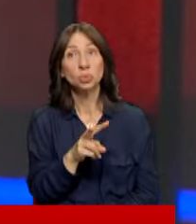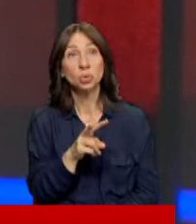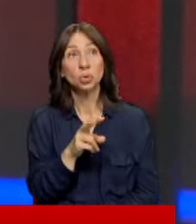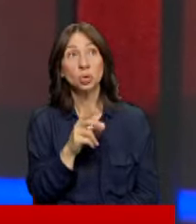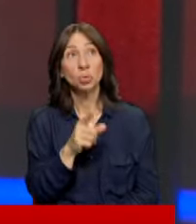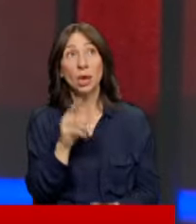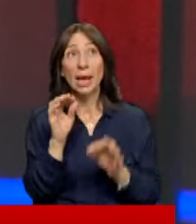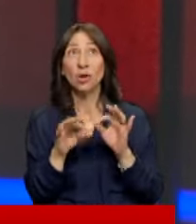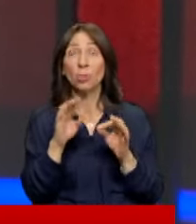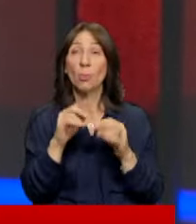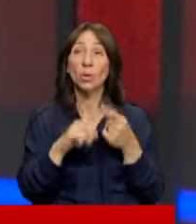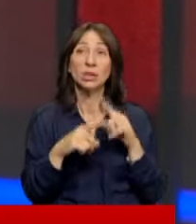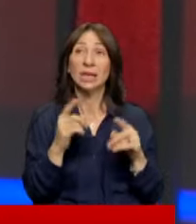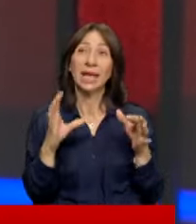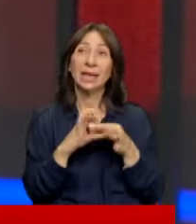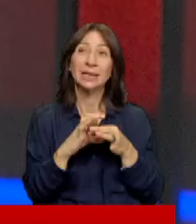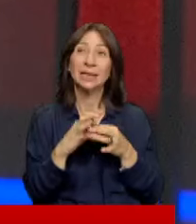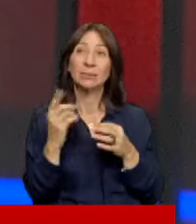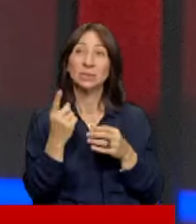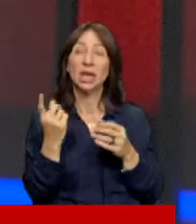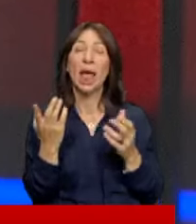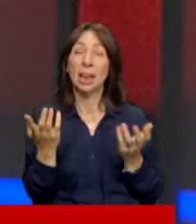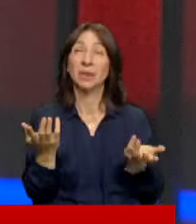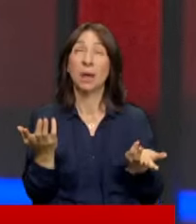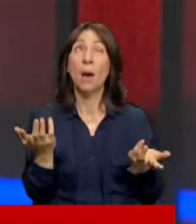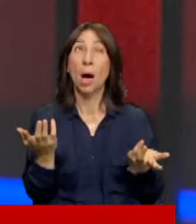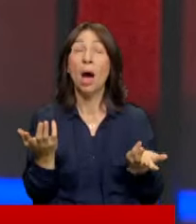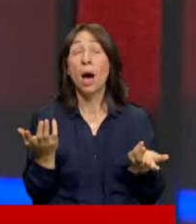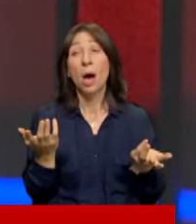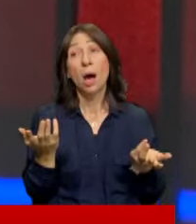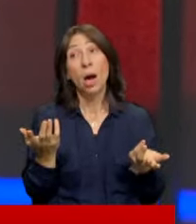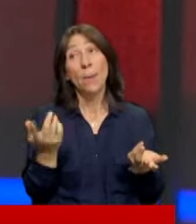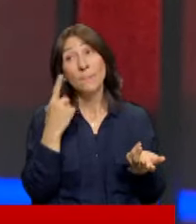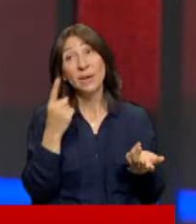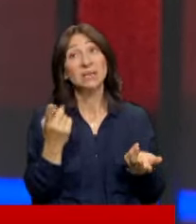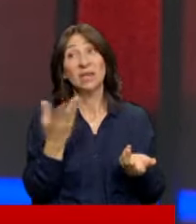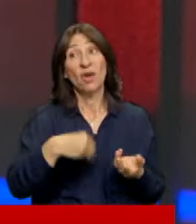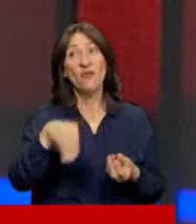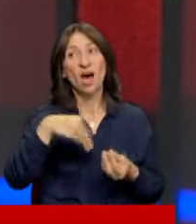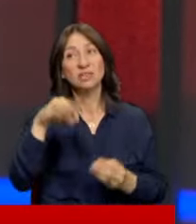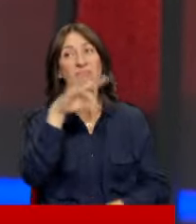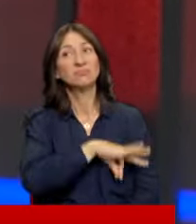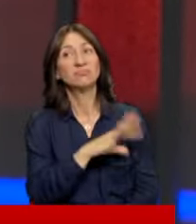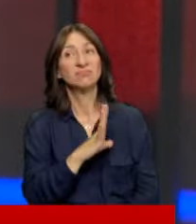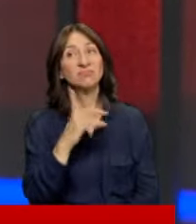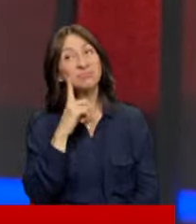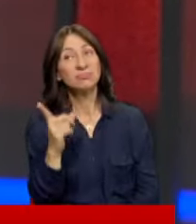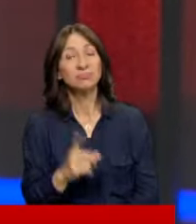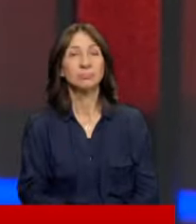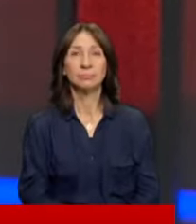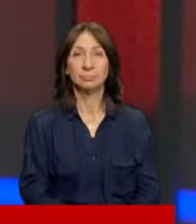Bu ekonomi politikaları ile ilgili bir durum elbette ki ama bakın ne kadar faiz getirisi olmuş.